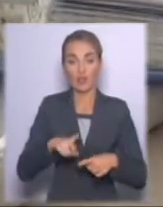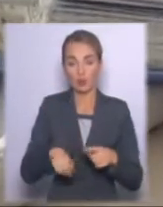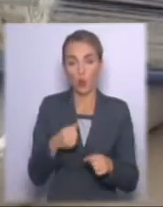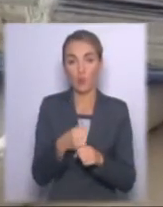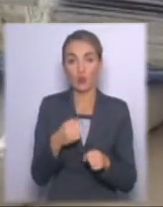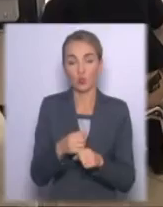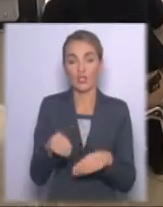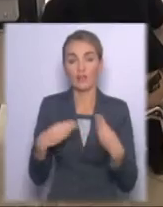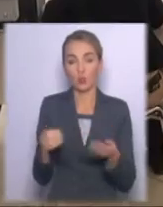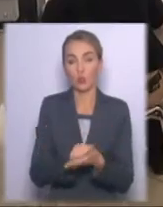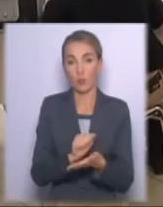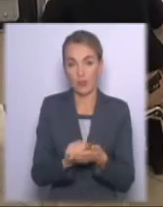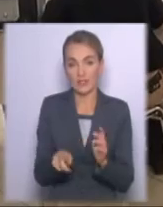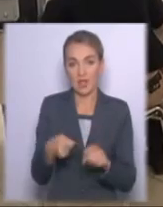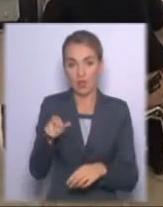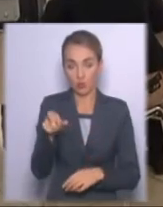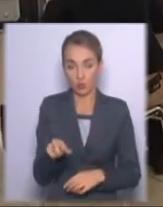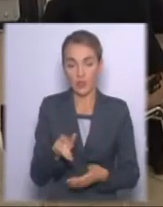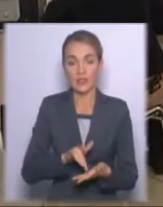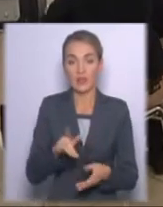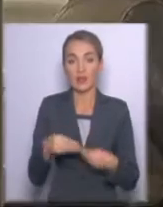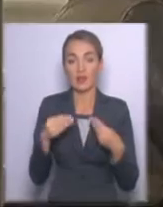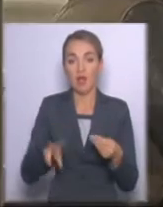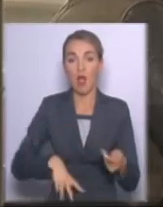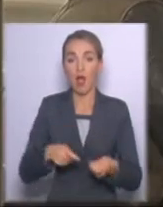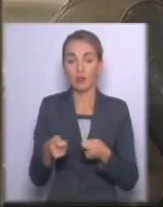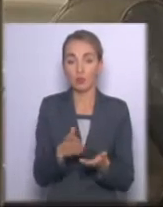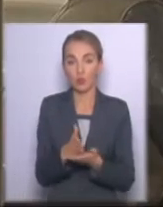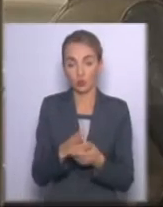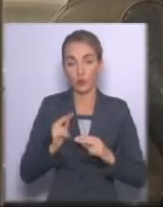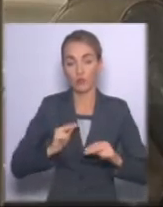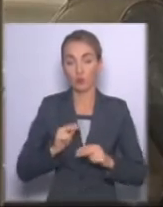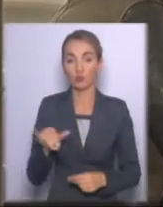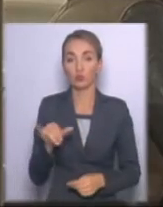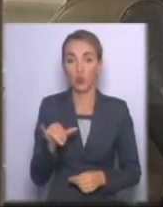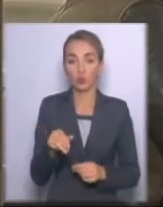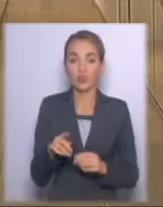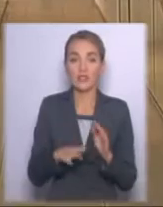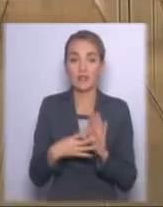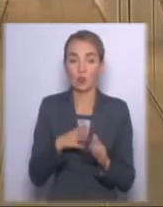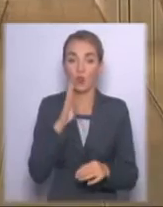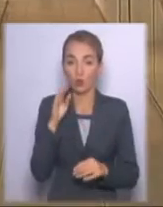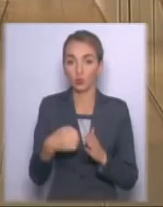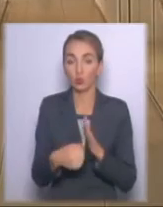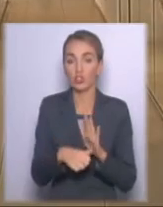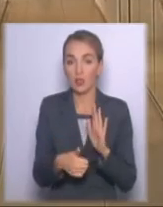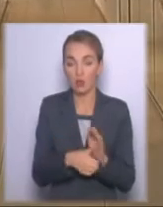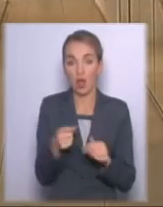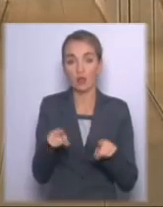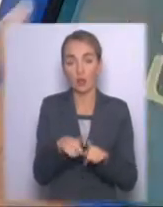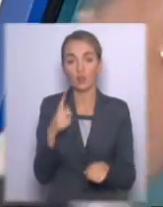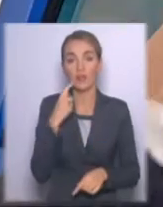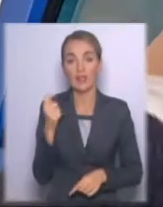опрацюють і видадуть документ заявнику. Центри надання адмінпослуг Києва працюватимуть у суботу з 9 ранку до 16, а також у